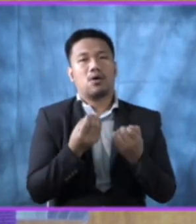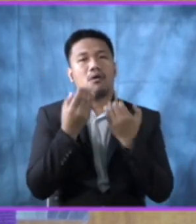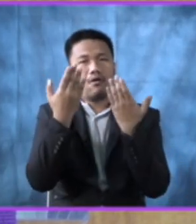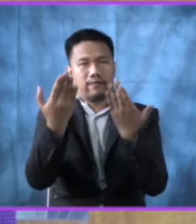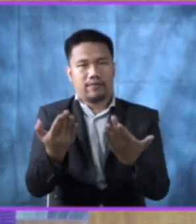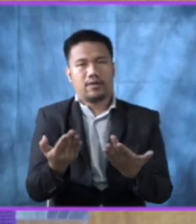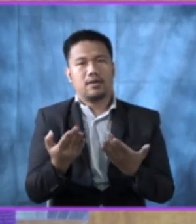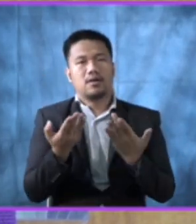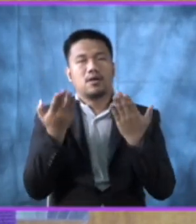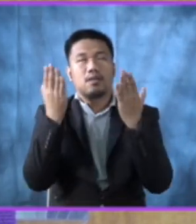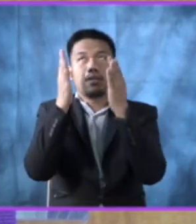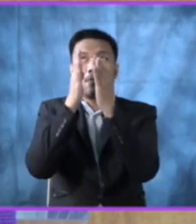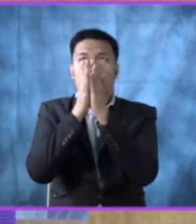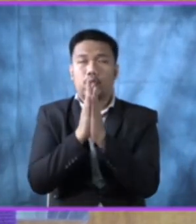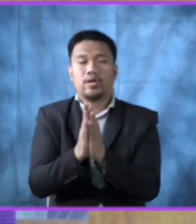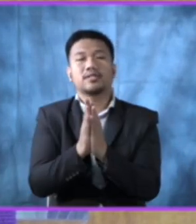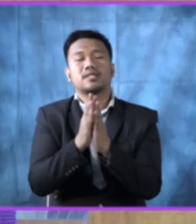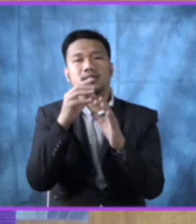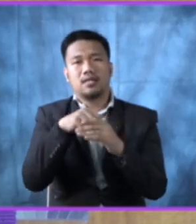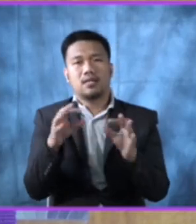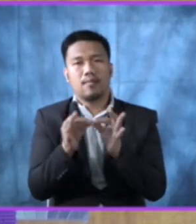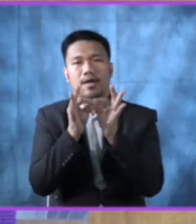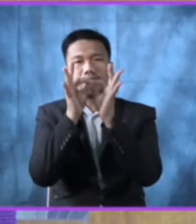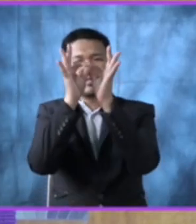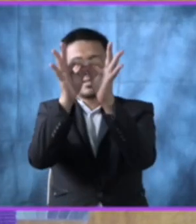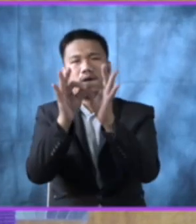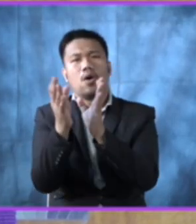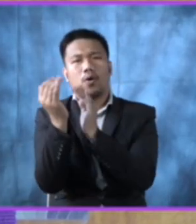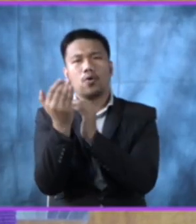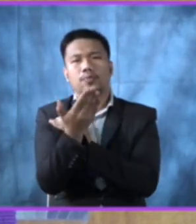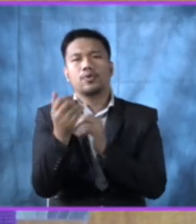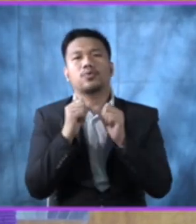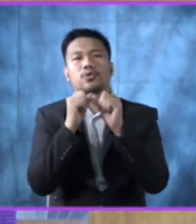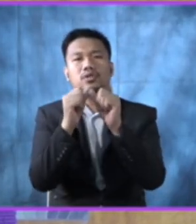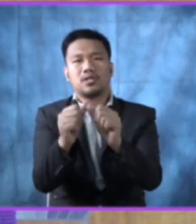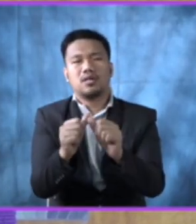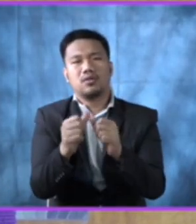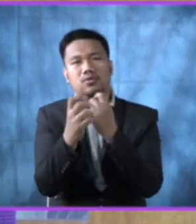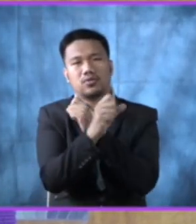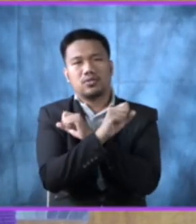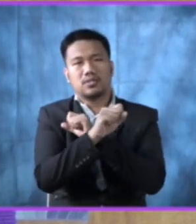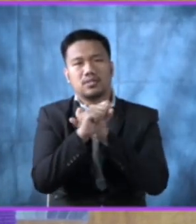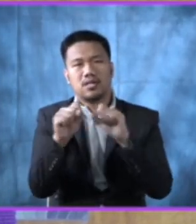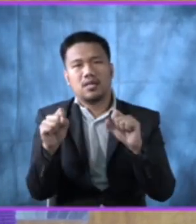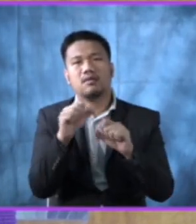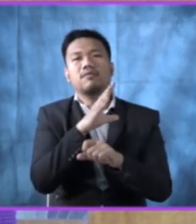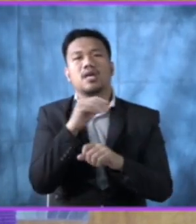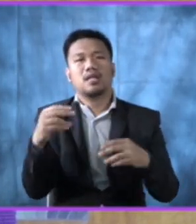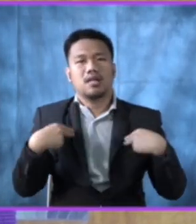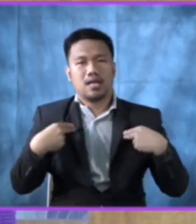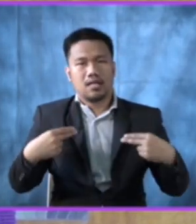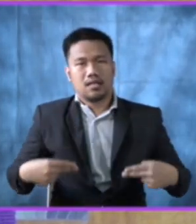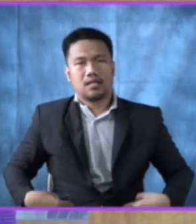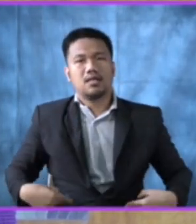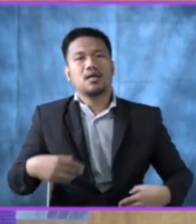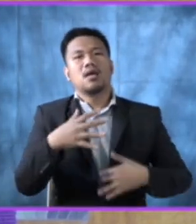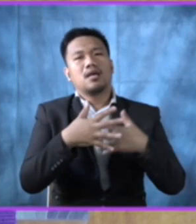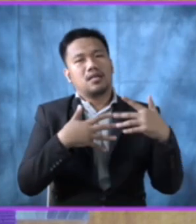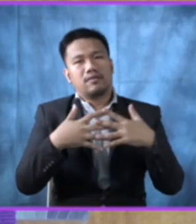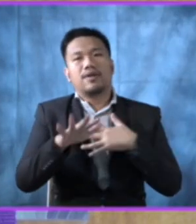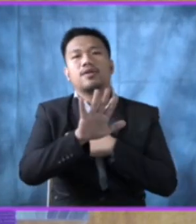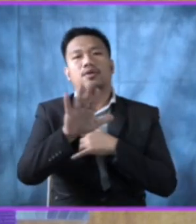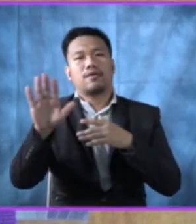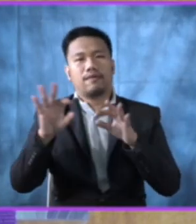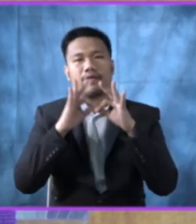ito. Manatili kayong ligtas, manatili kayong malusog. Ganon din ang inyong mga mahal sa buhay na hindi nyo kapiling